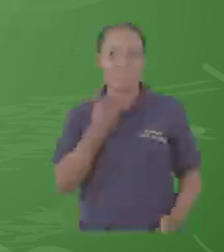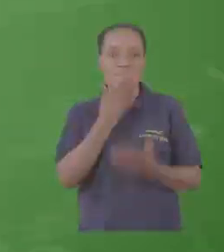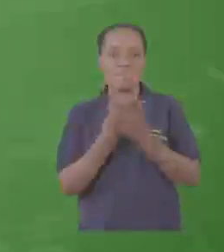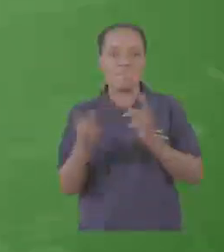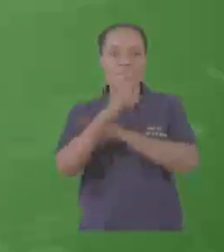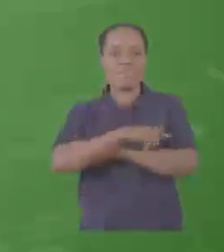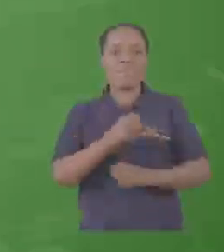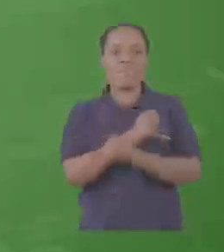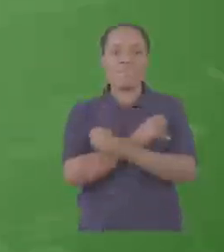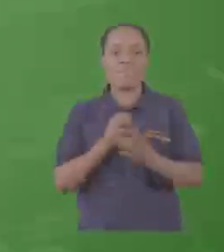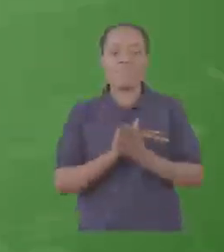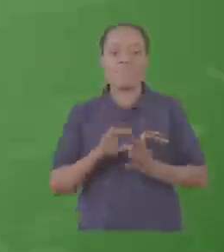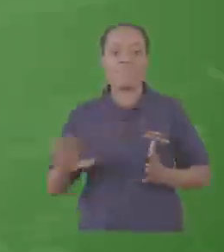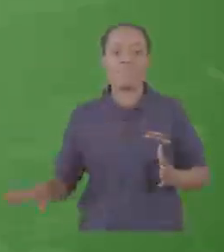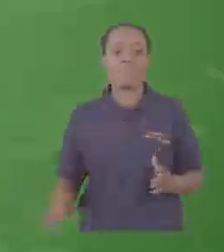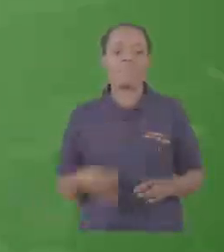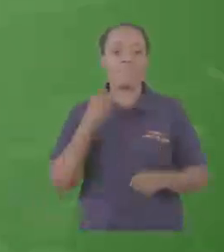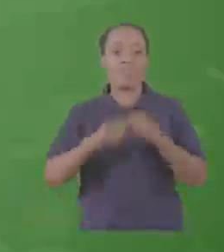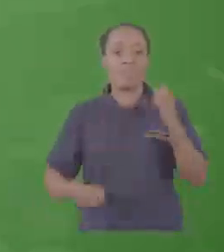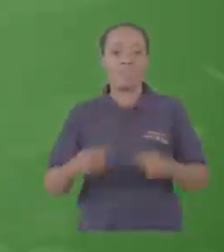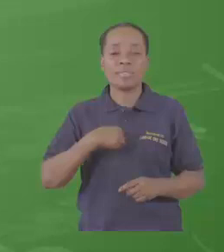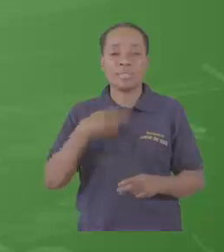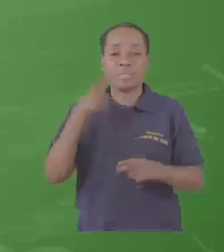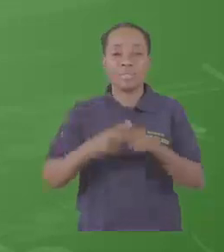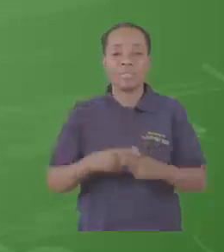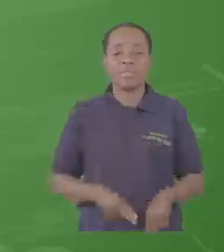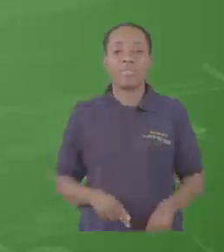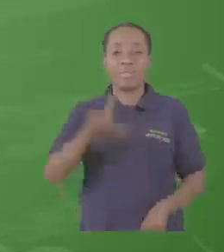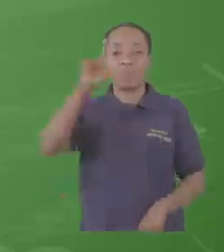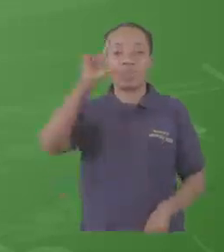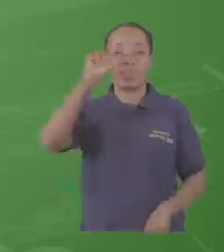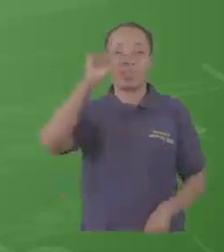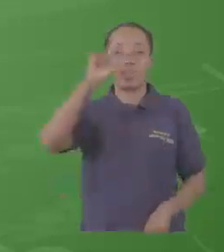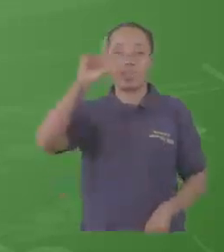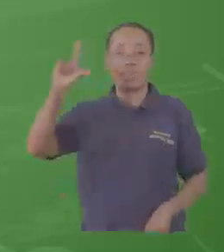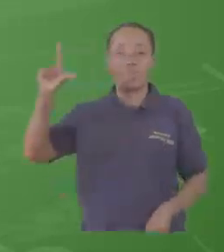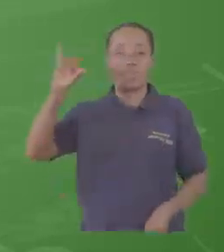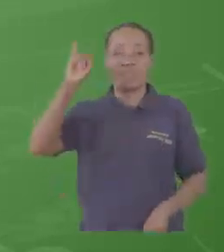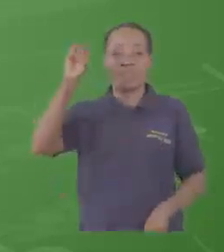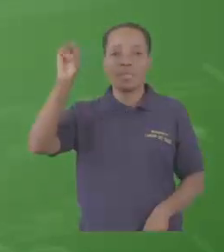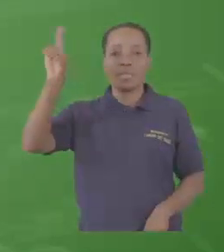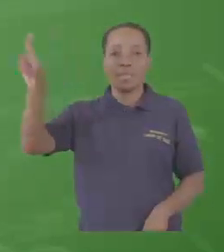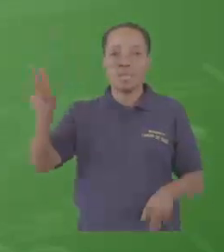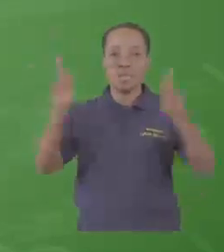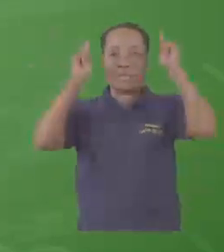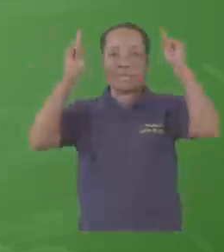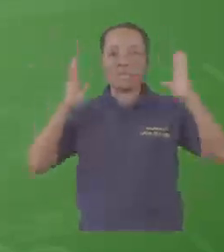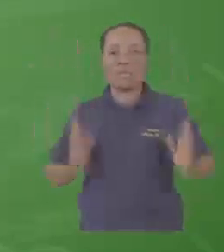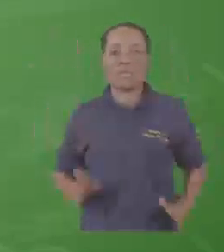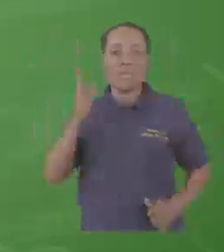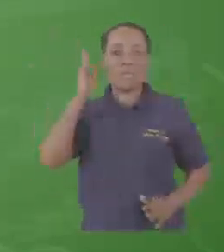Bonjour, chers élèves de terminale. Je suis l'allié Serge Sylvestre, professeur d'histoire et de